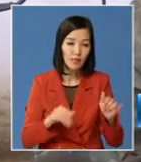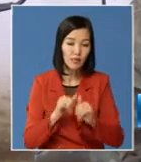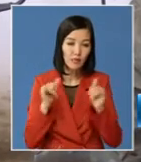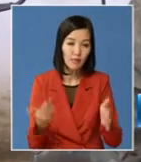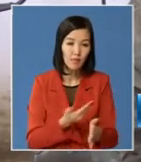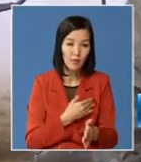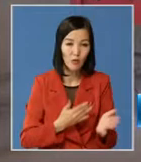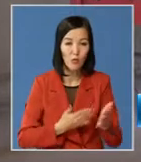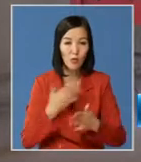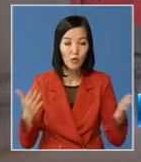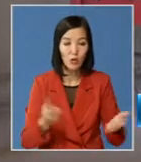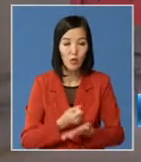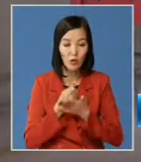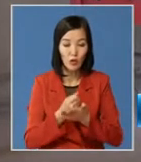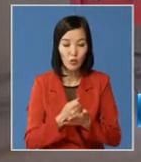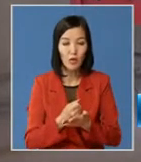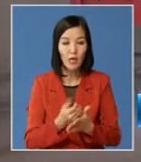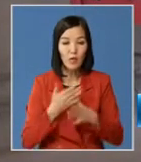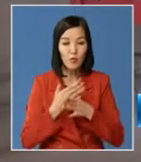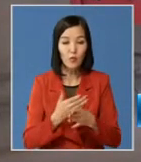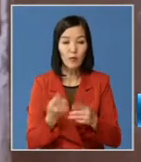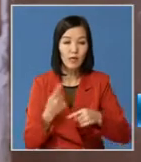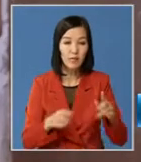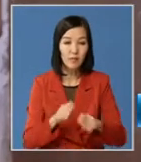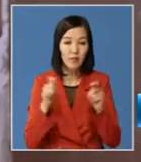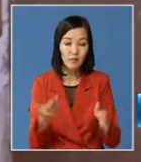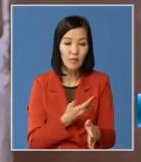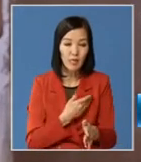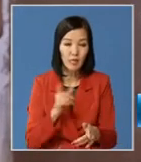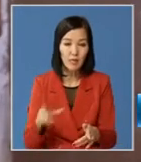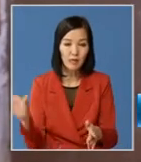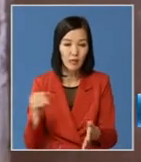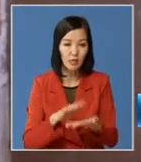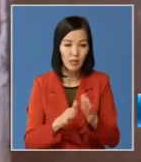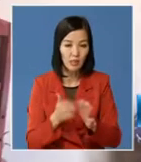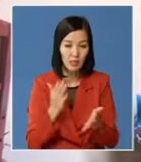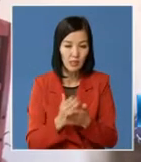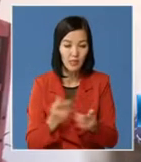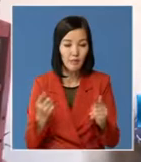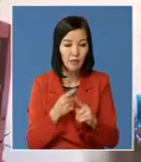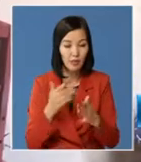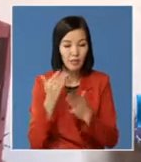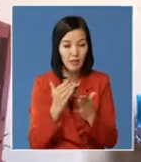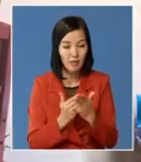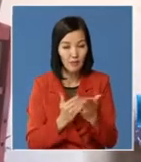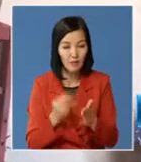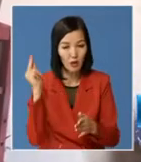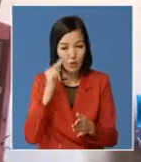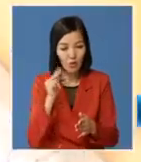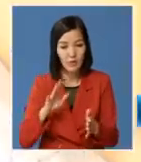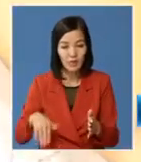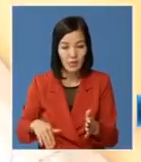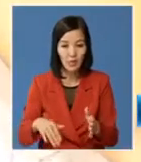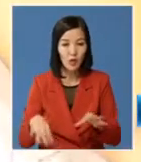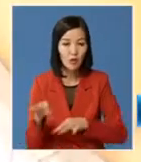дейтіндерге де үлкен қолдау. Істің көзін тауып, кәсіп ашқысы келетін азаматтарға бар жағдай жасалған. Алдымен бағдарлама негізінде оқытылады. Кейін